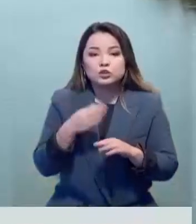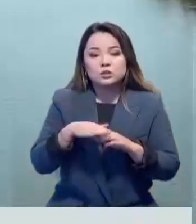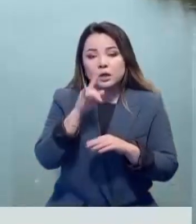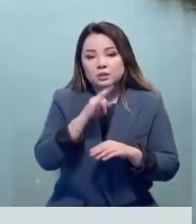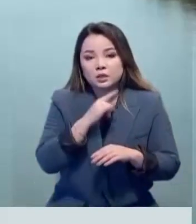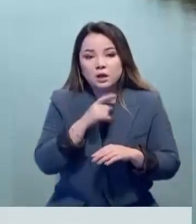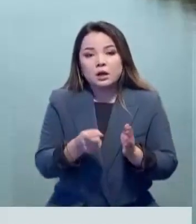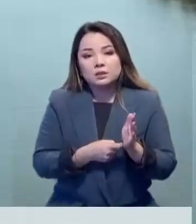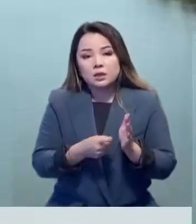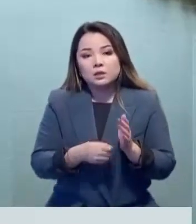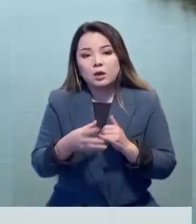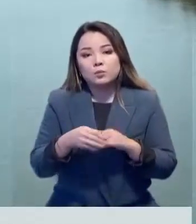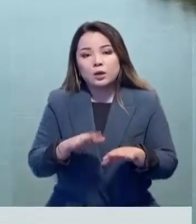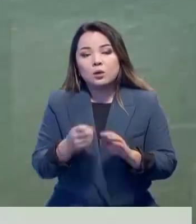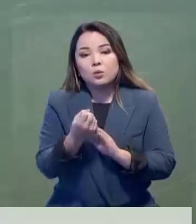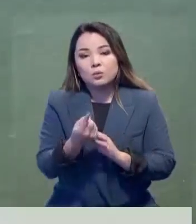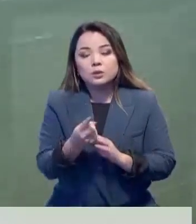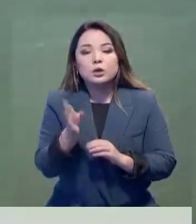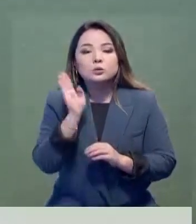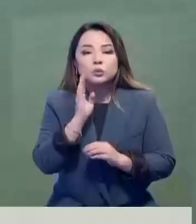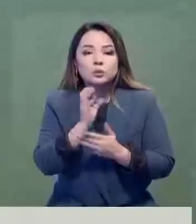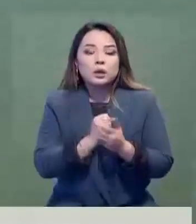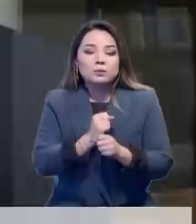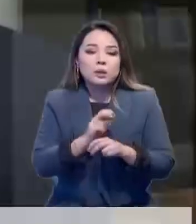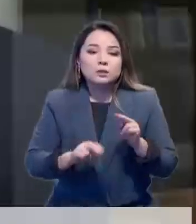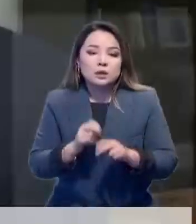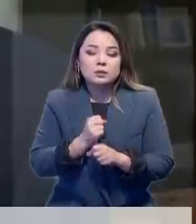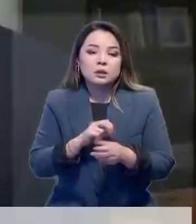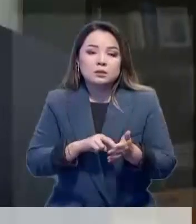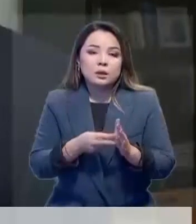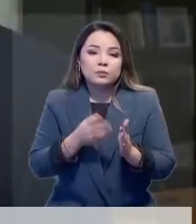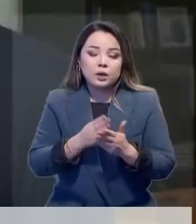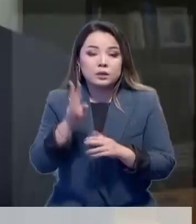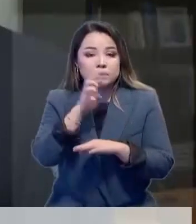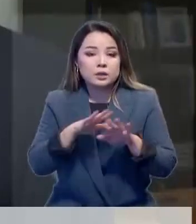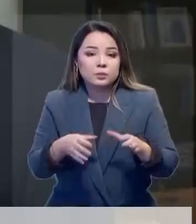Қазақстан және Қарағанды аймақтарында 11 су қоймасын салу көзделді. Елімізде